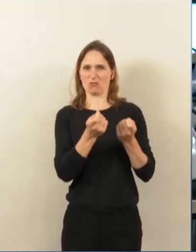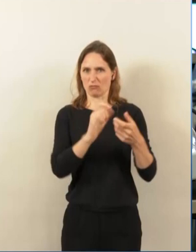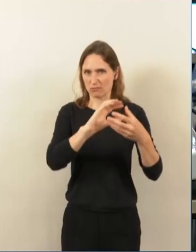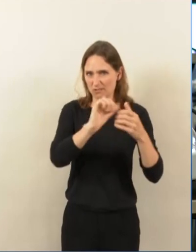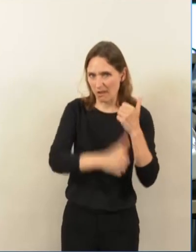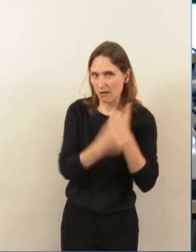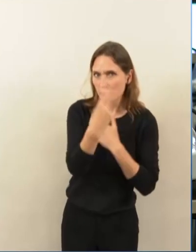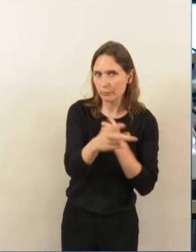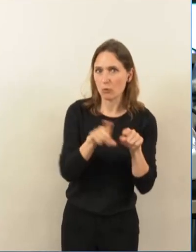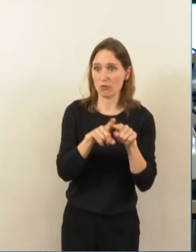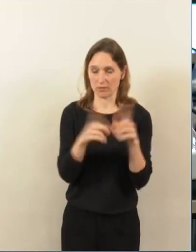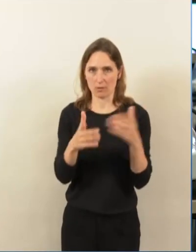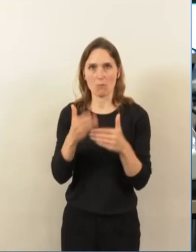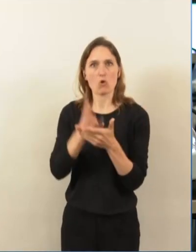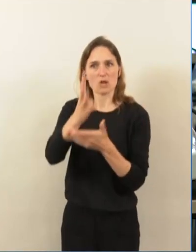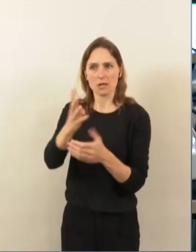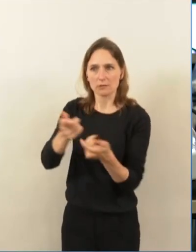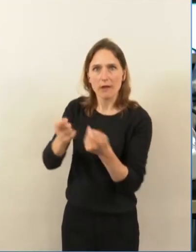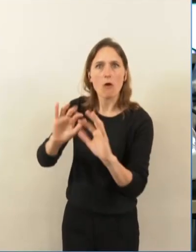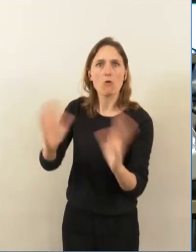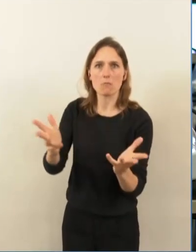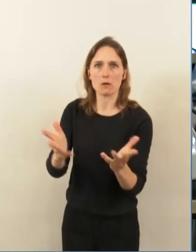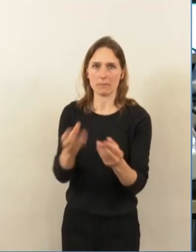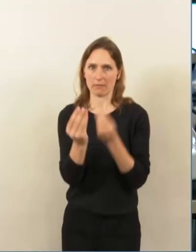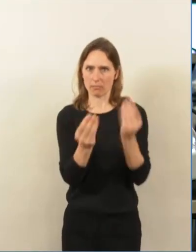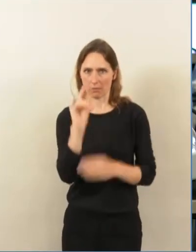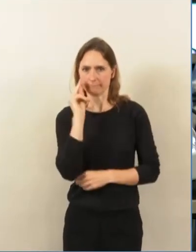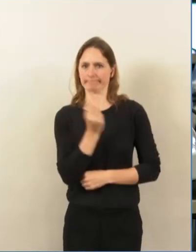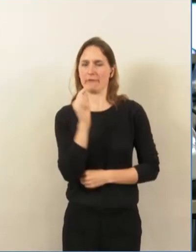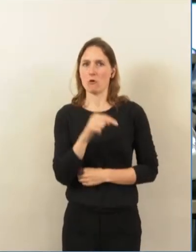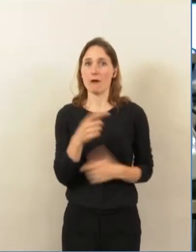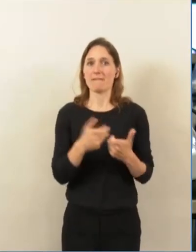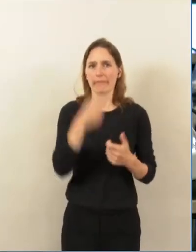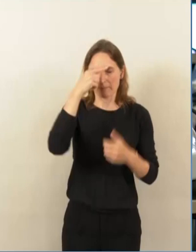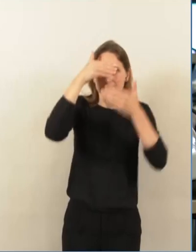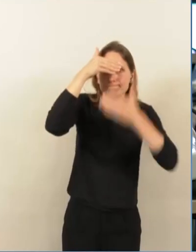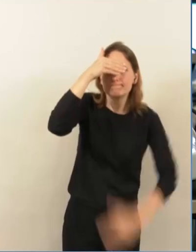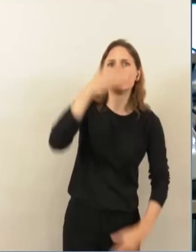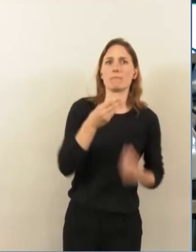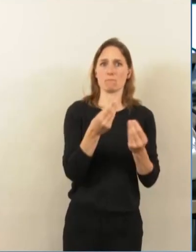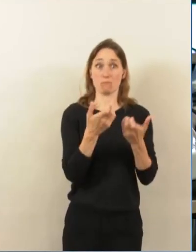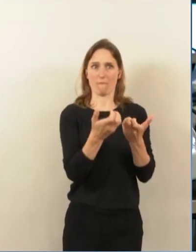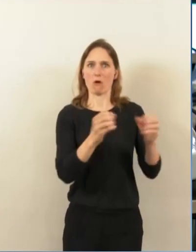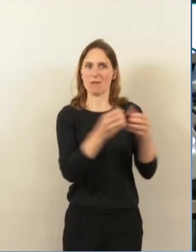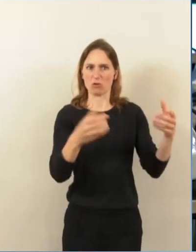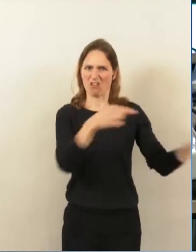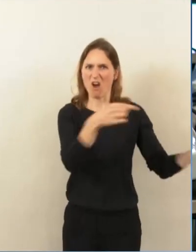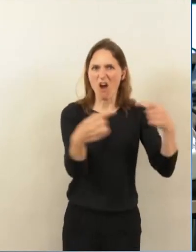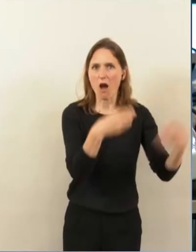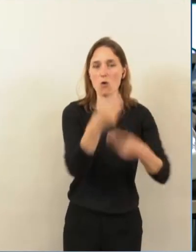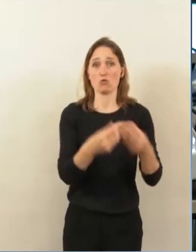Grenoble parce qu'effectivement que ce soit sur la question du burkini qui a divisé votre majorité ou que ce soit sur la question de la taxe